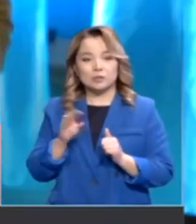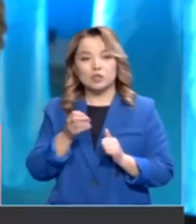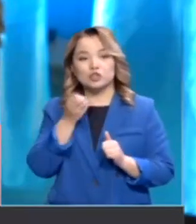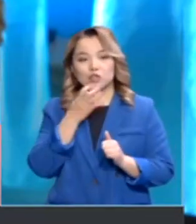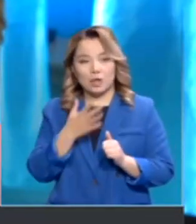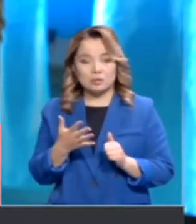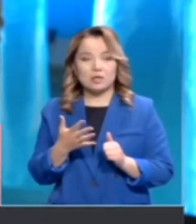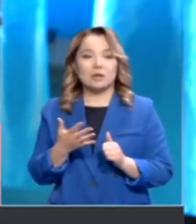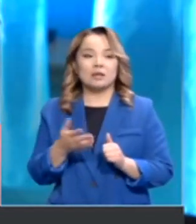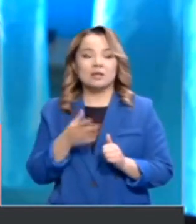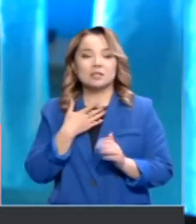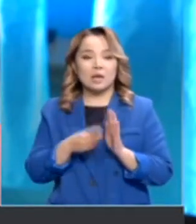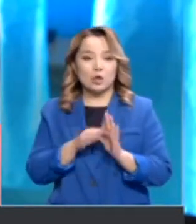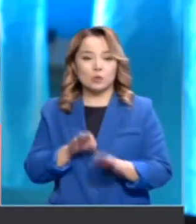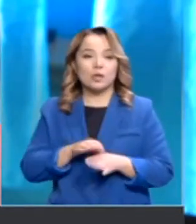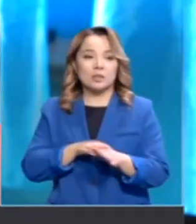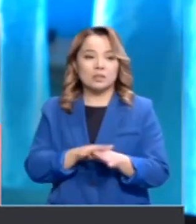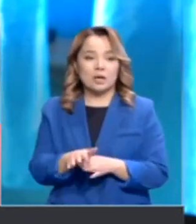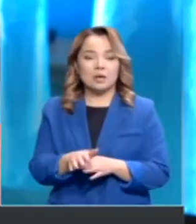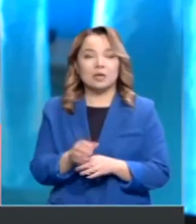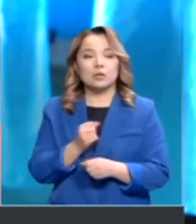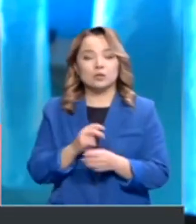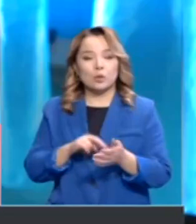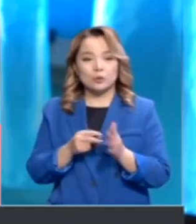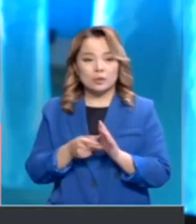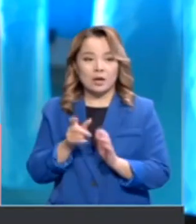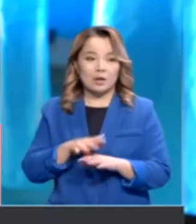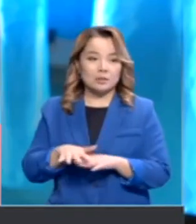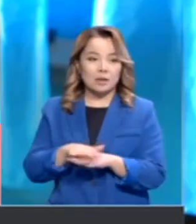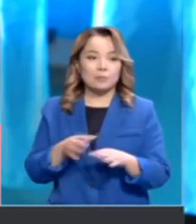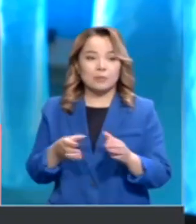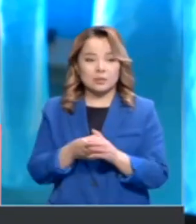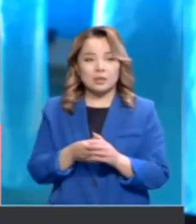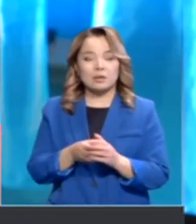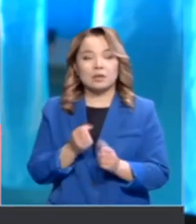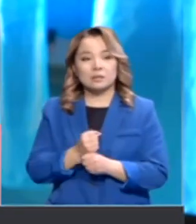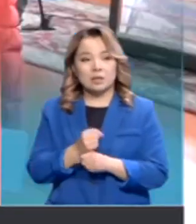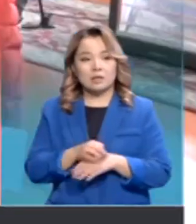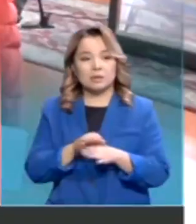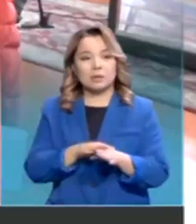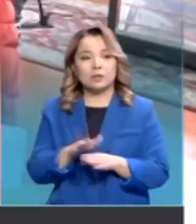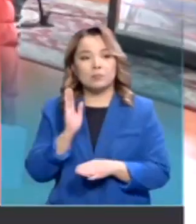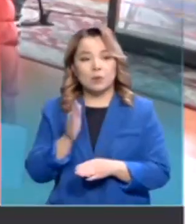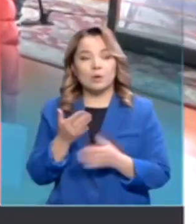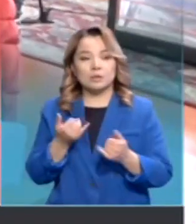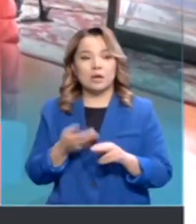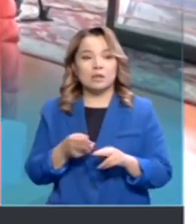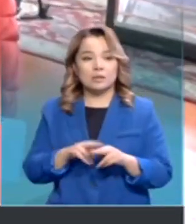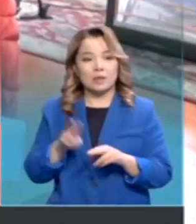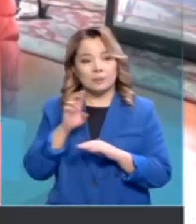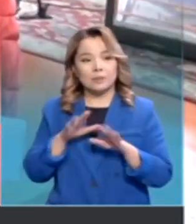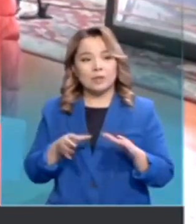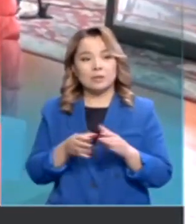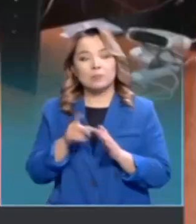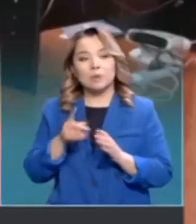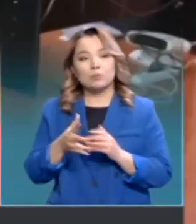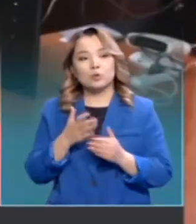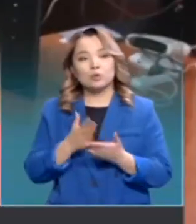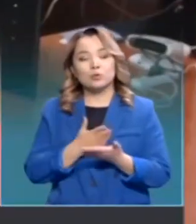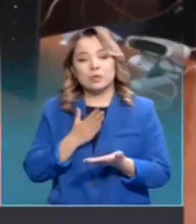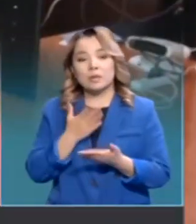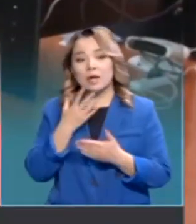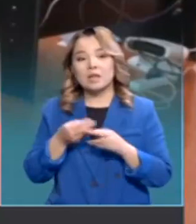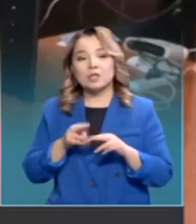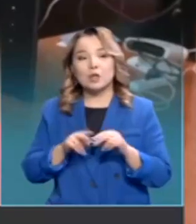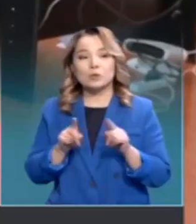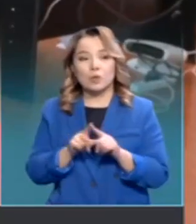осы сайлаған адамдарымыз жақсылық осы халыққа жақсылық тілейтін адам болсын. Жалпы бұл елді мекенде 1500-ге жуық халық тұрады.